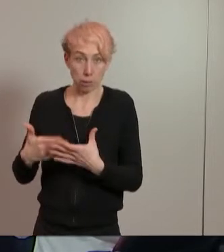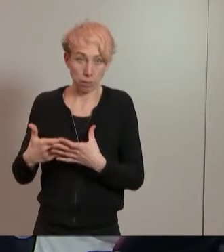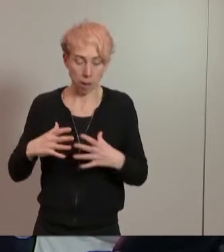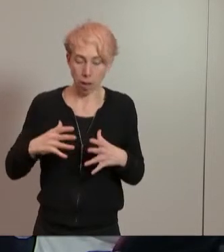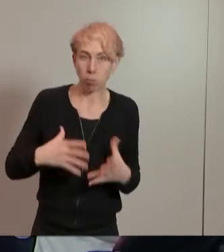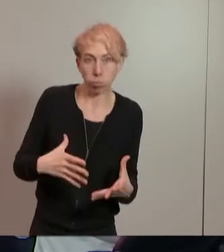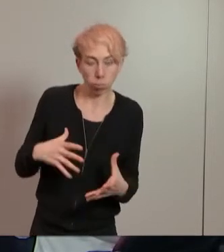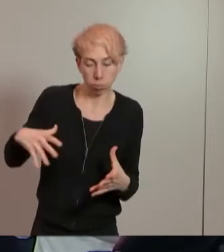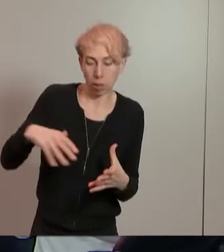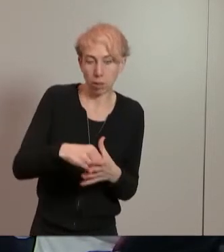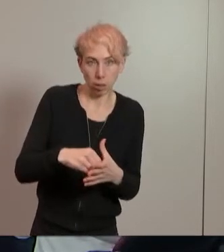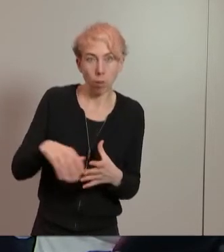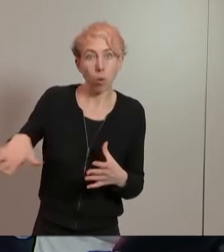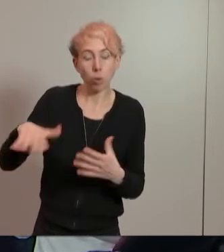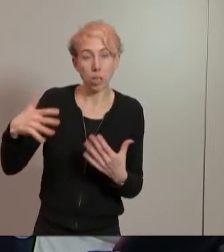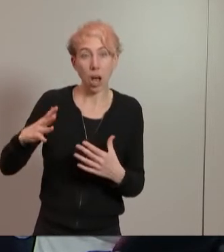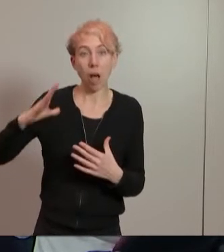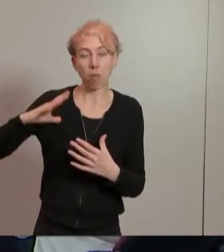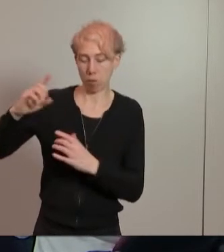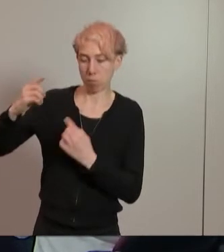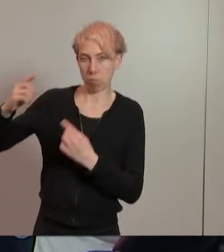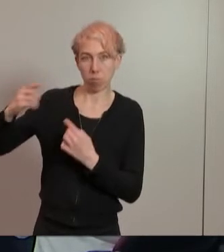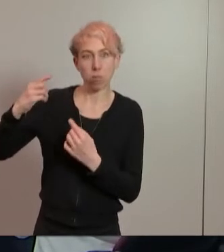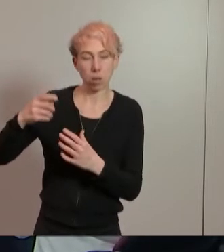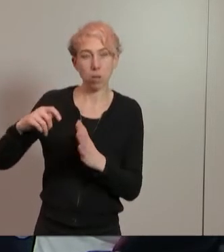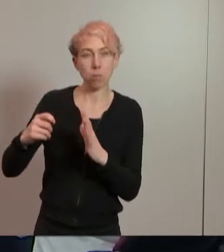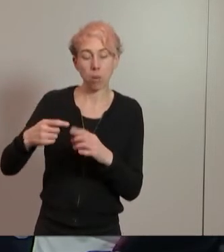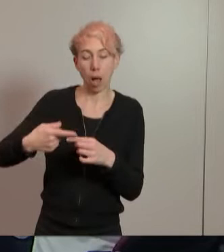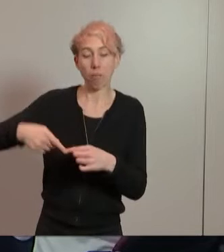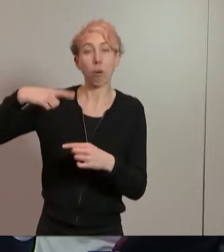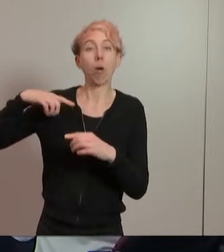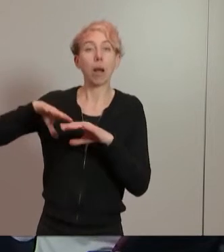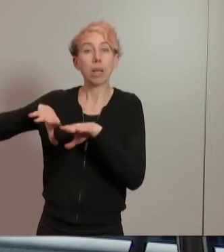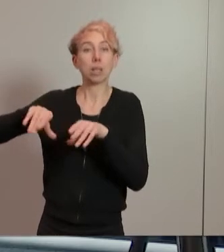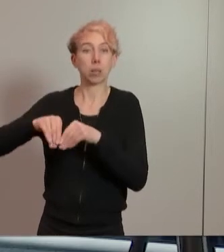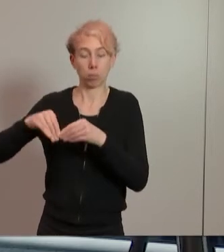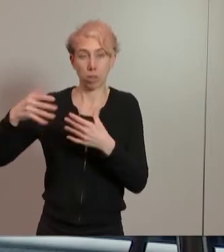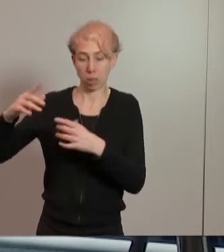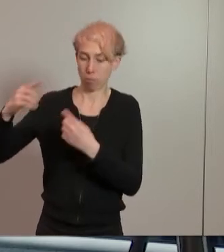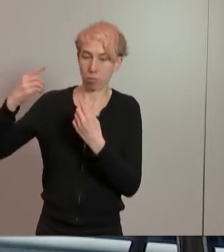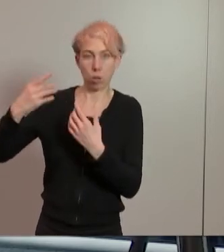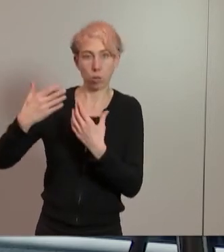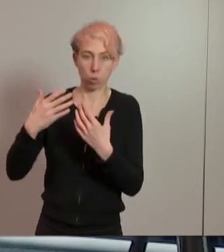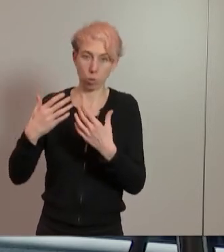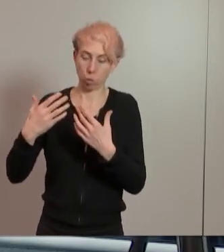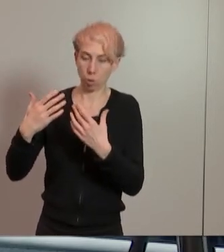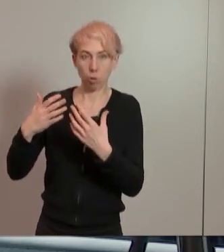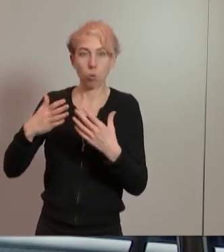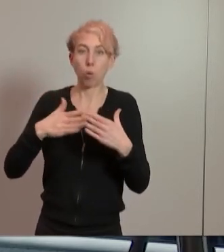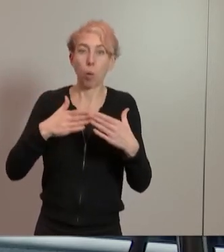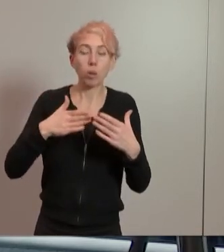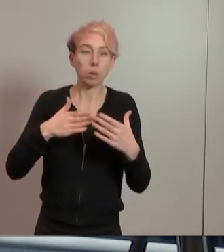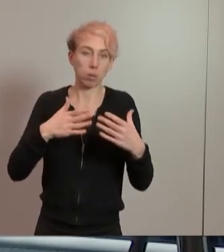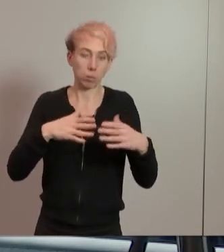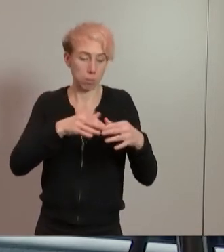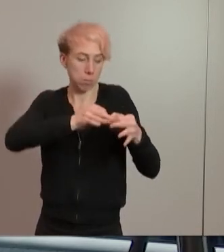et qui avaient déjà réclamé à la précédente équipe en fait d'avoir un bilan et qu'ils ne l'ont pas eu. Alors comme j'ai pas